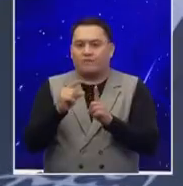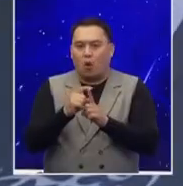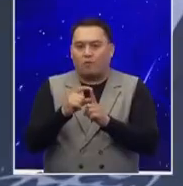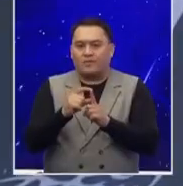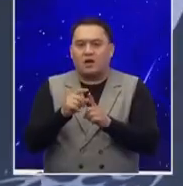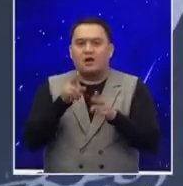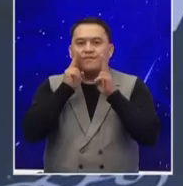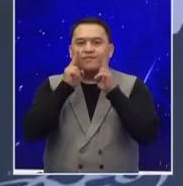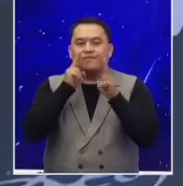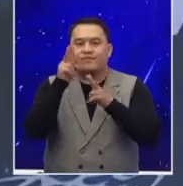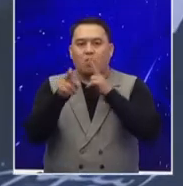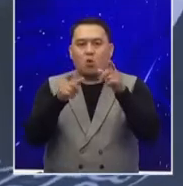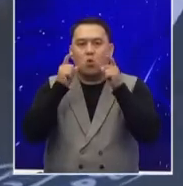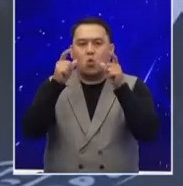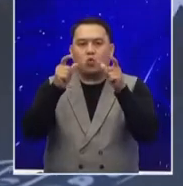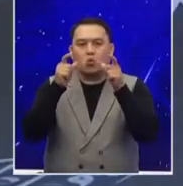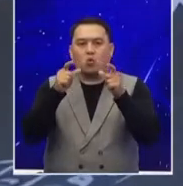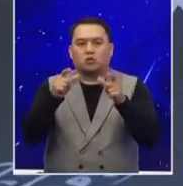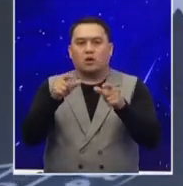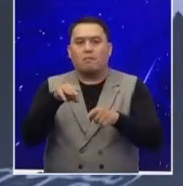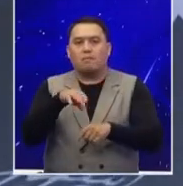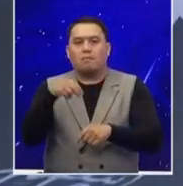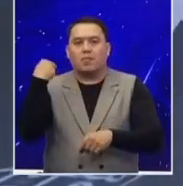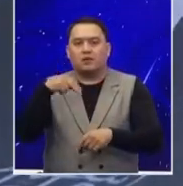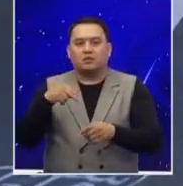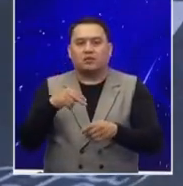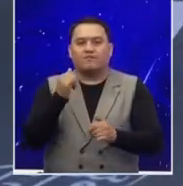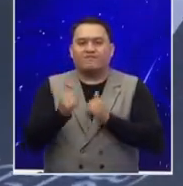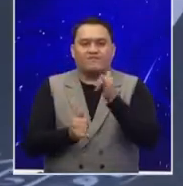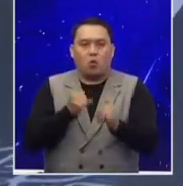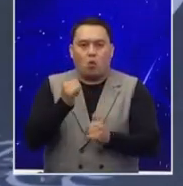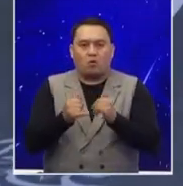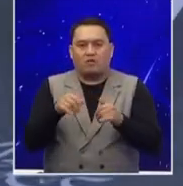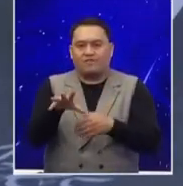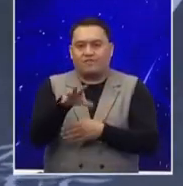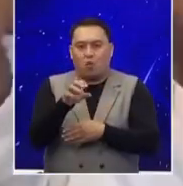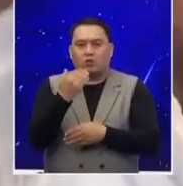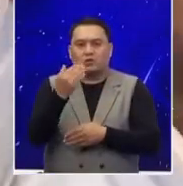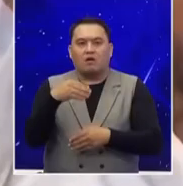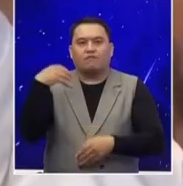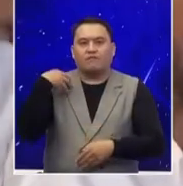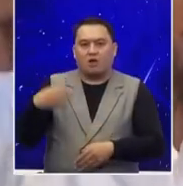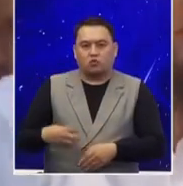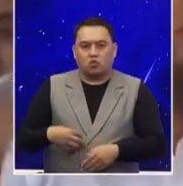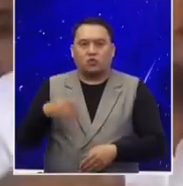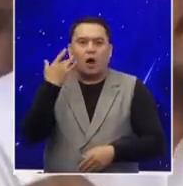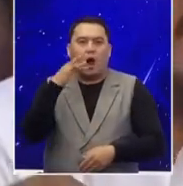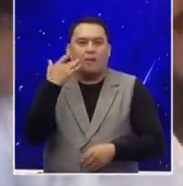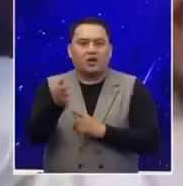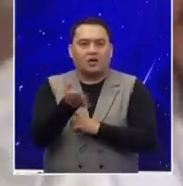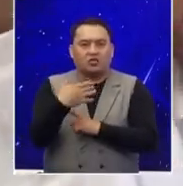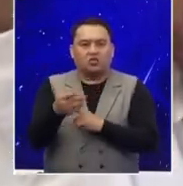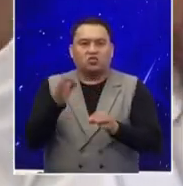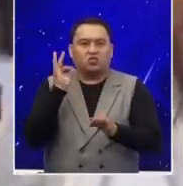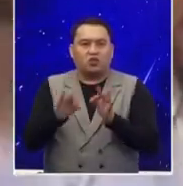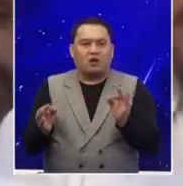Манифестанты выкрикивали лозунги, осуждающие Макрона, и топтали его фотографии. Французские, а также американские флаги